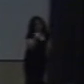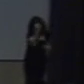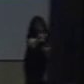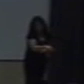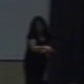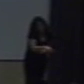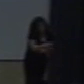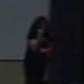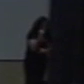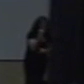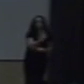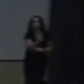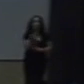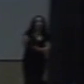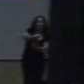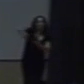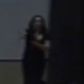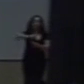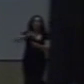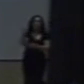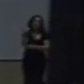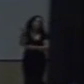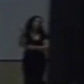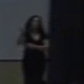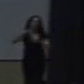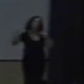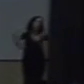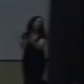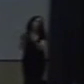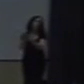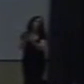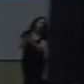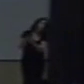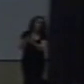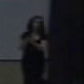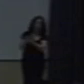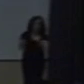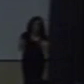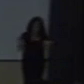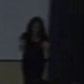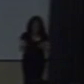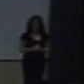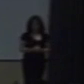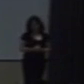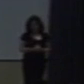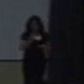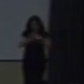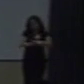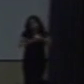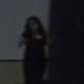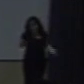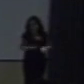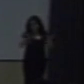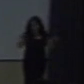O sigui, cuidao, perquè... Clar, falta l'exercici de comprovació. Sí, exacte. Tots estem mirant per una finestra, però... Com que